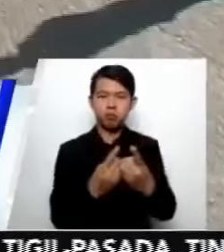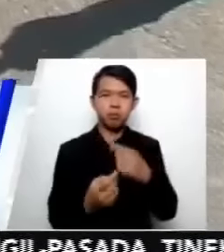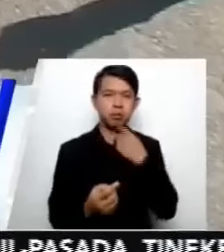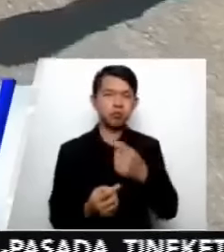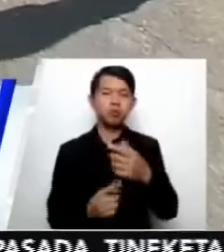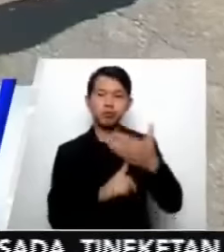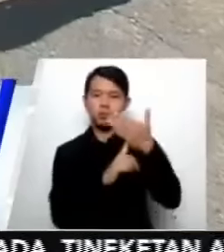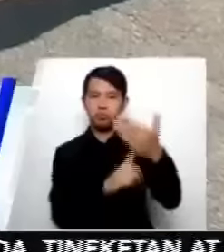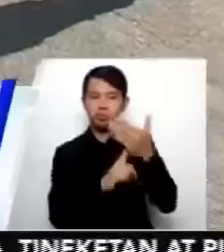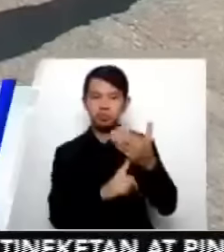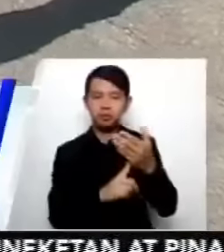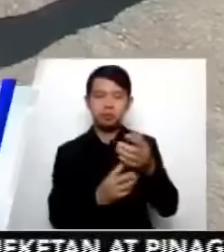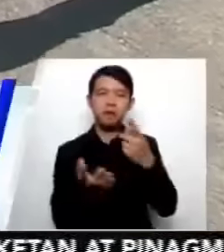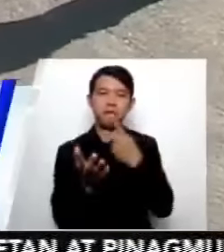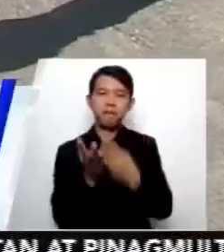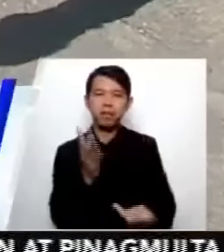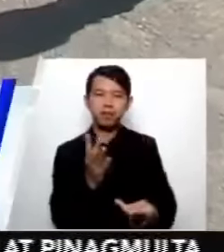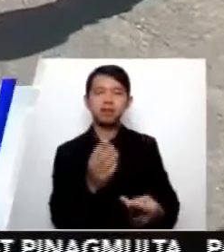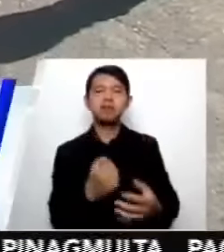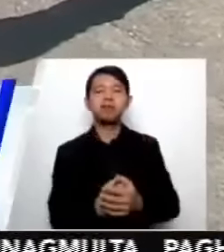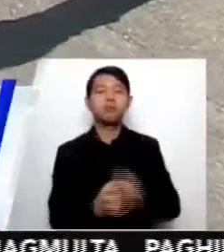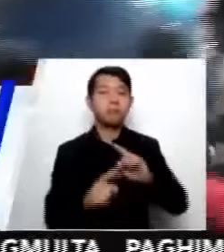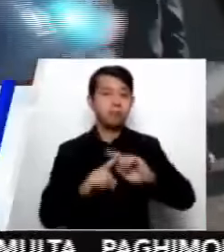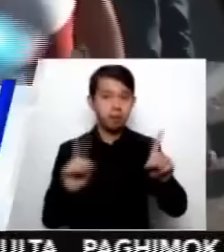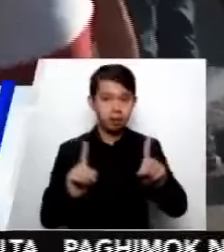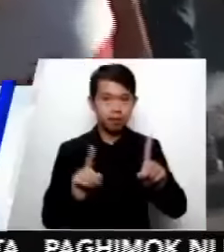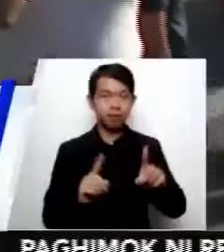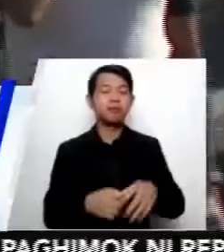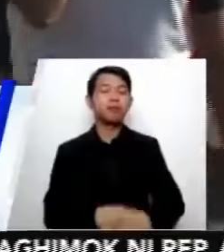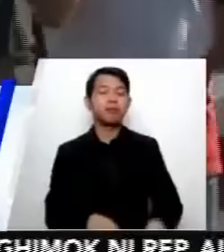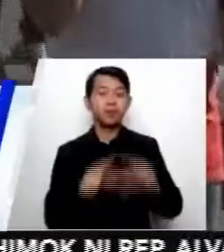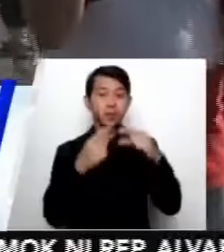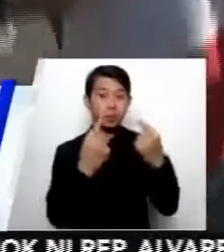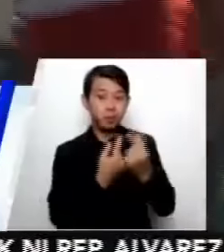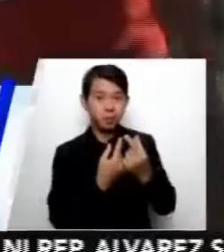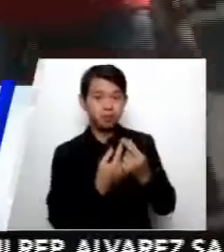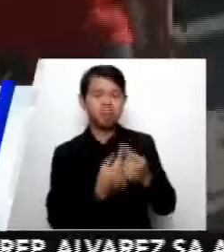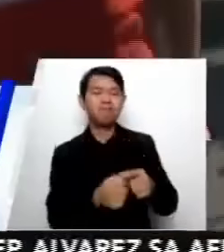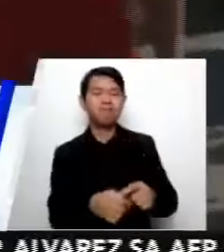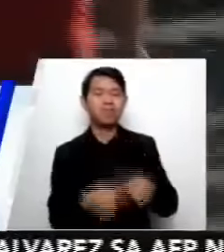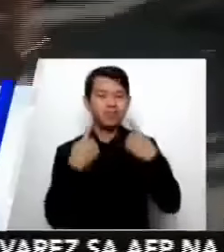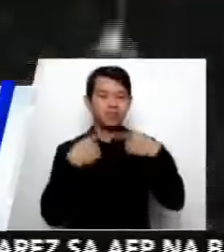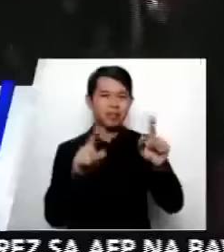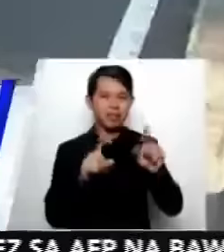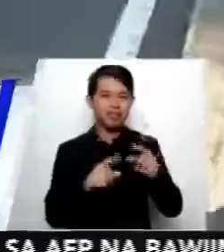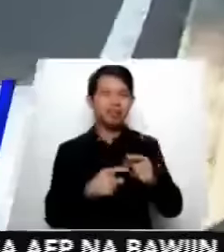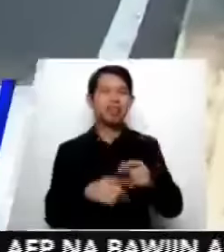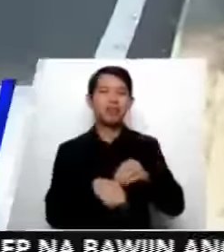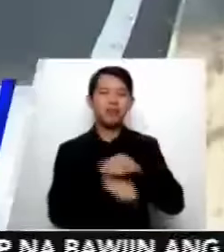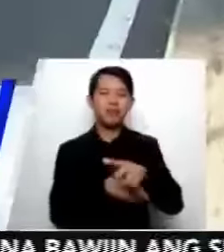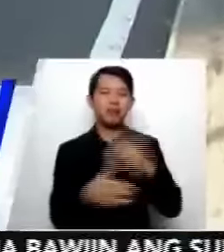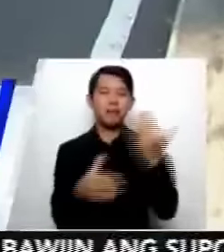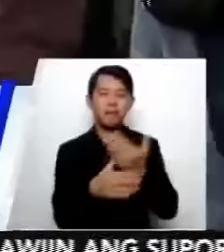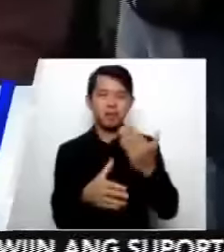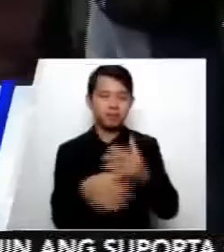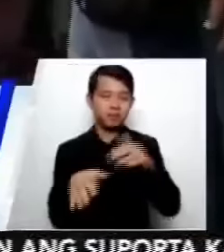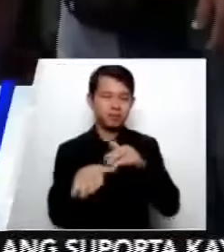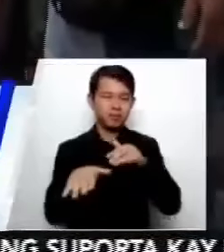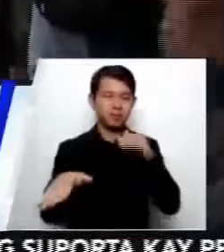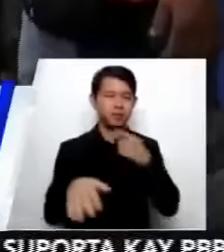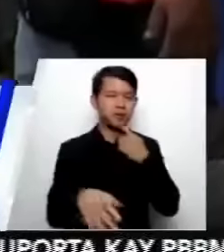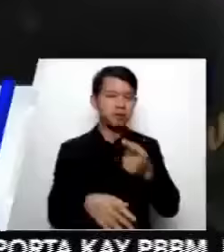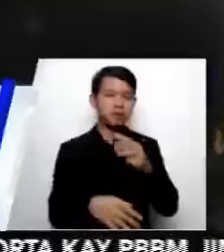Pero nagtagumpay raw ang mga grupong magdulot ng matinding traffic. Ayon sa grupong manibela, traffic naman talaga. May transport strike